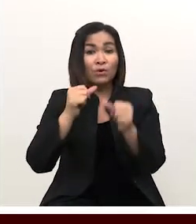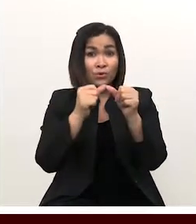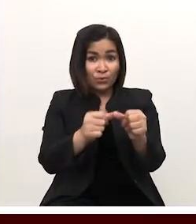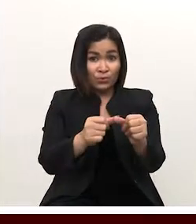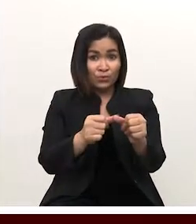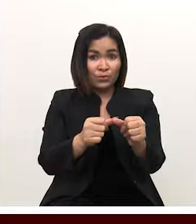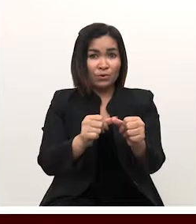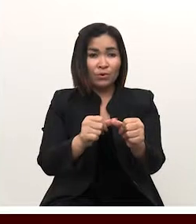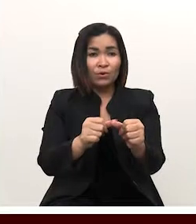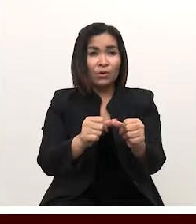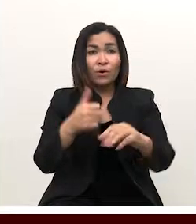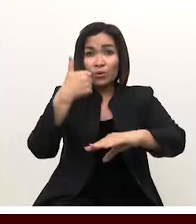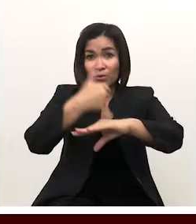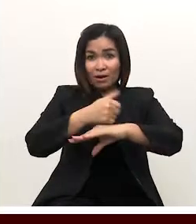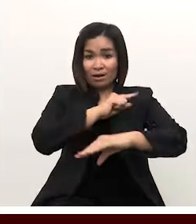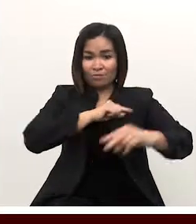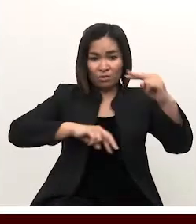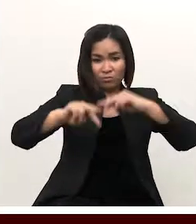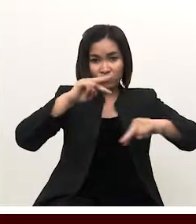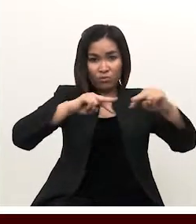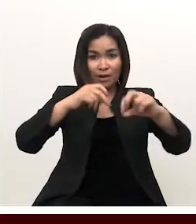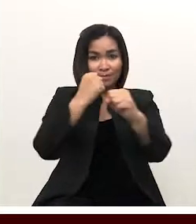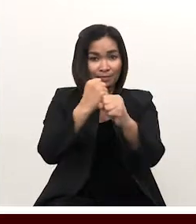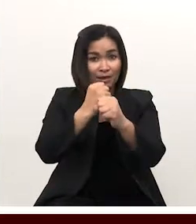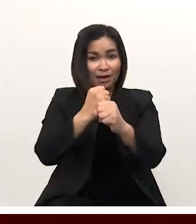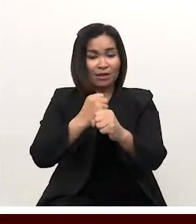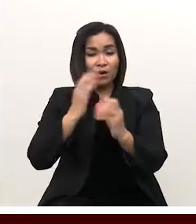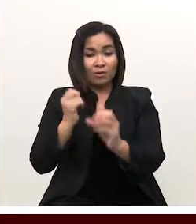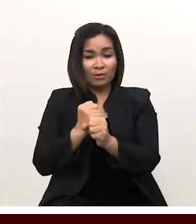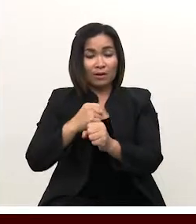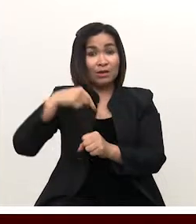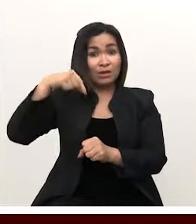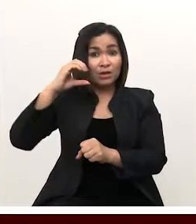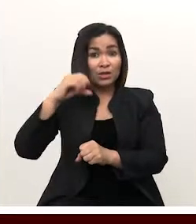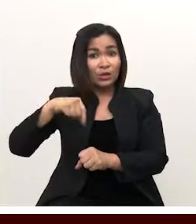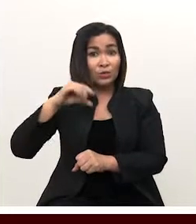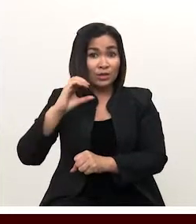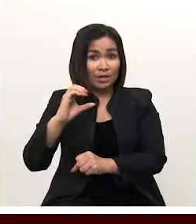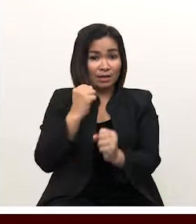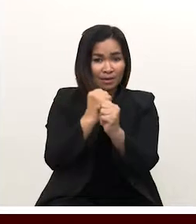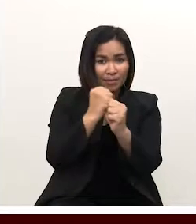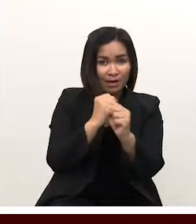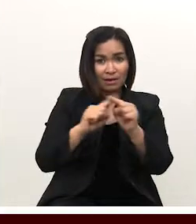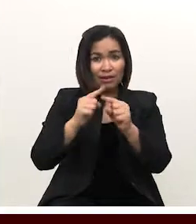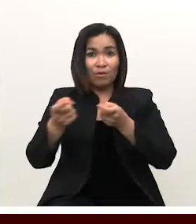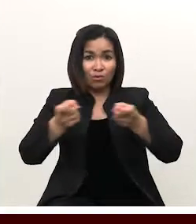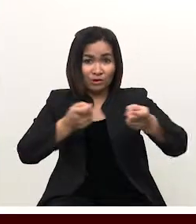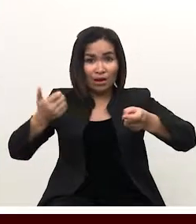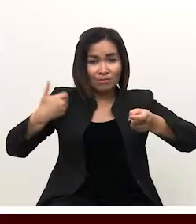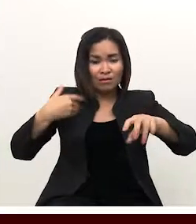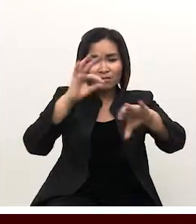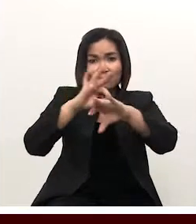TK Garment จำกัดแม่สอดรุ่นแรกได้เป็นหัวหน้าคุมงานแล้วก็เป็นพนักงาน QC แล้วก็พนักงานเดินง